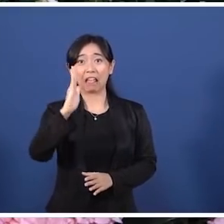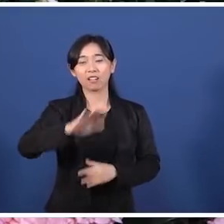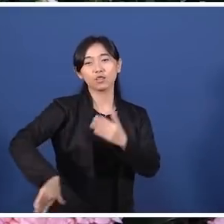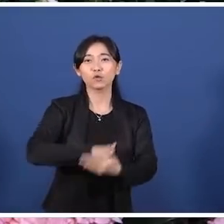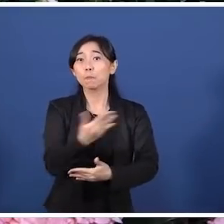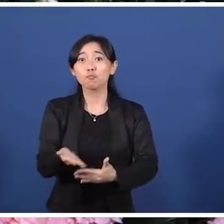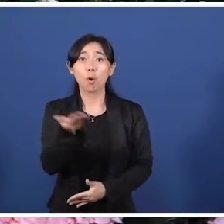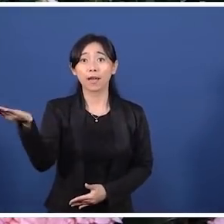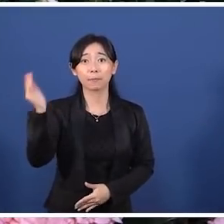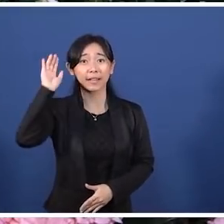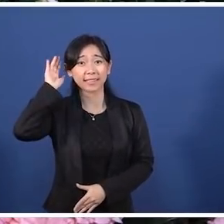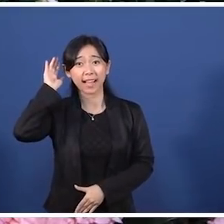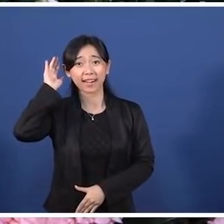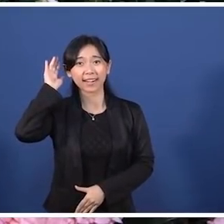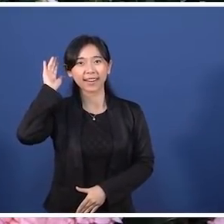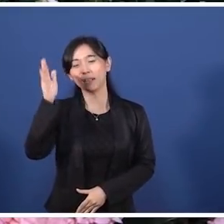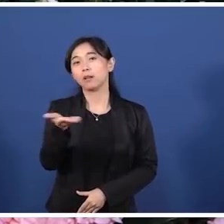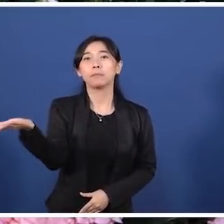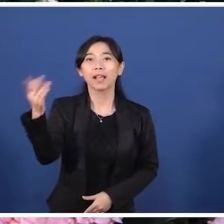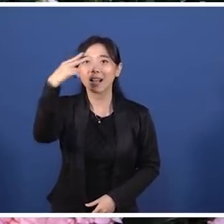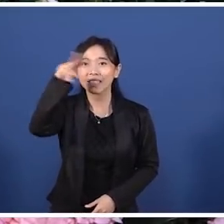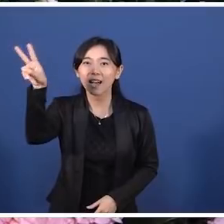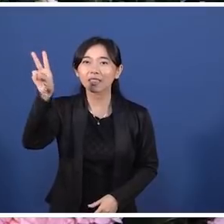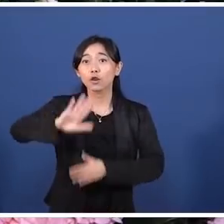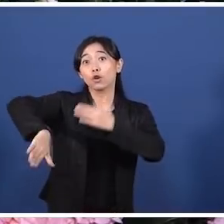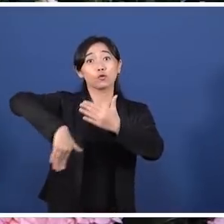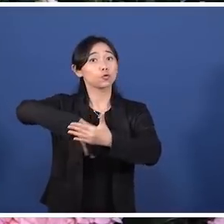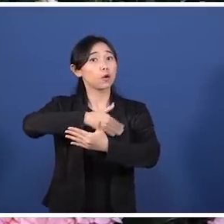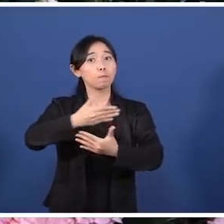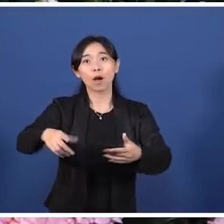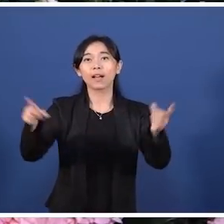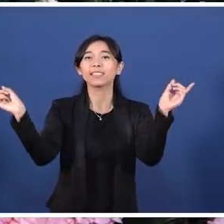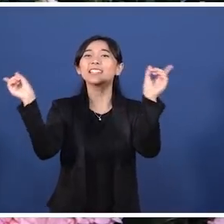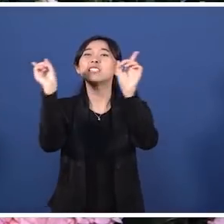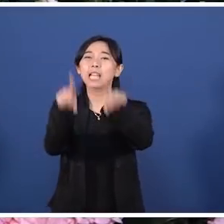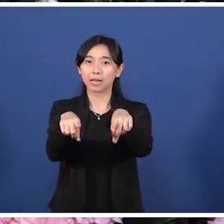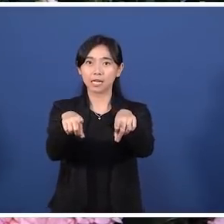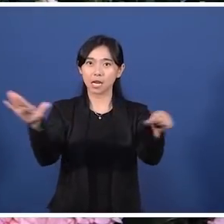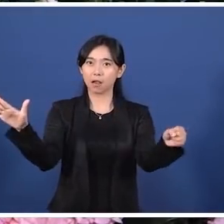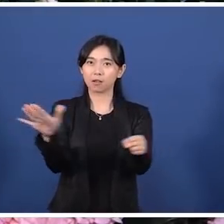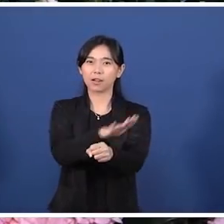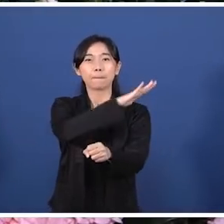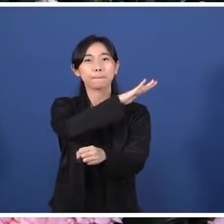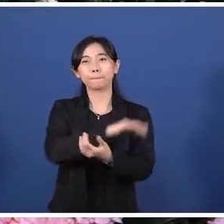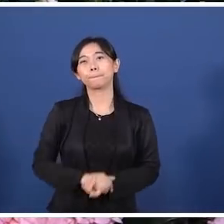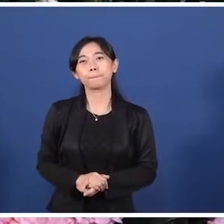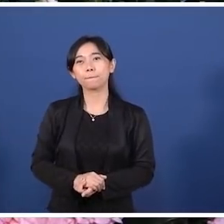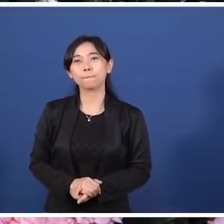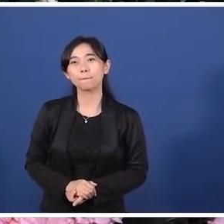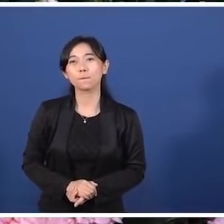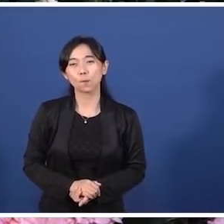sesuatu yang mereka dengar dan mereka lihat semuanya itu terjadi. Saudara-saudara, Lukas pasal 2 ini